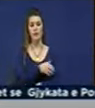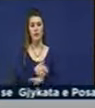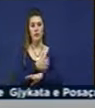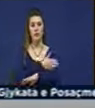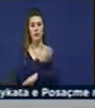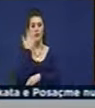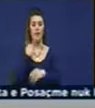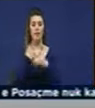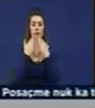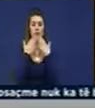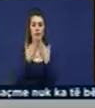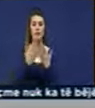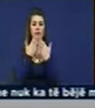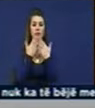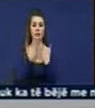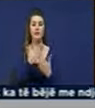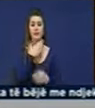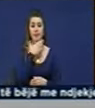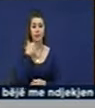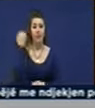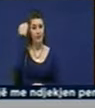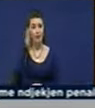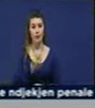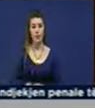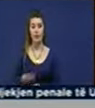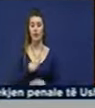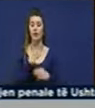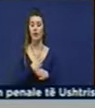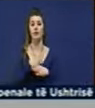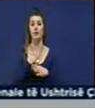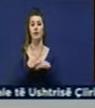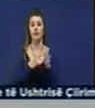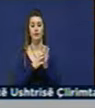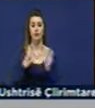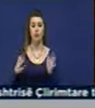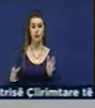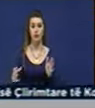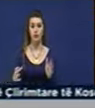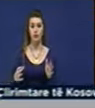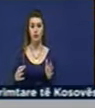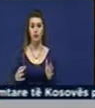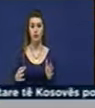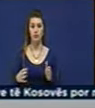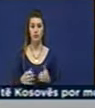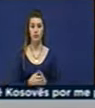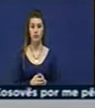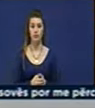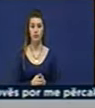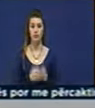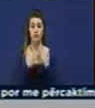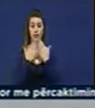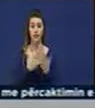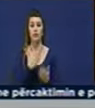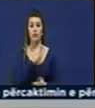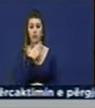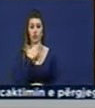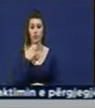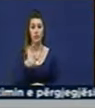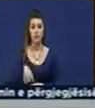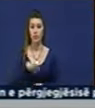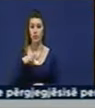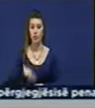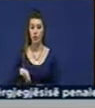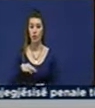një falënderim publik Kosovës për mbështetjen e vazhdueshme në edukimin e rinisë tonë. Faleminderit motra dhe